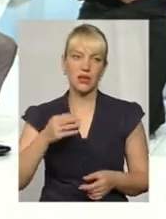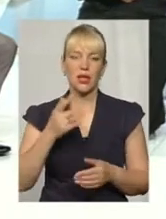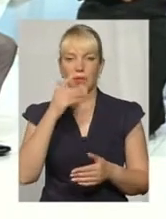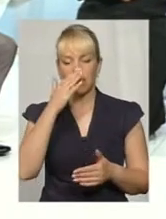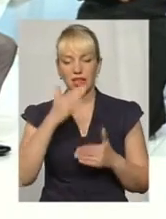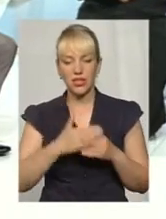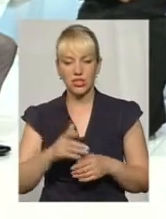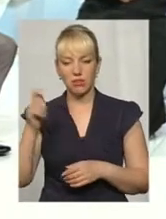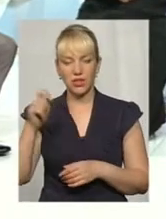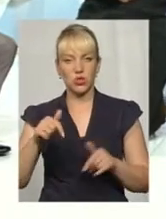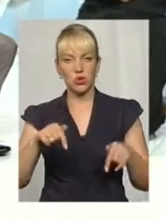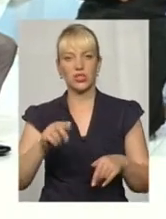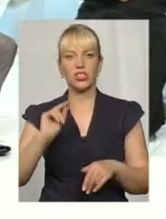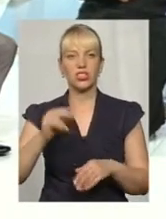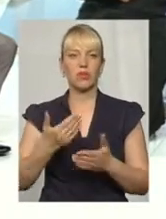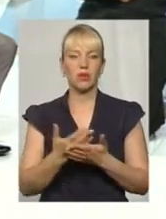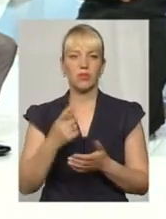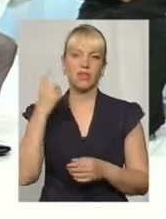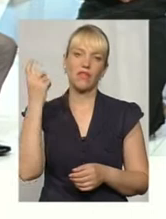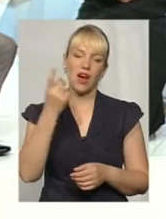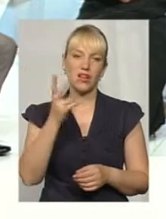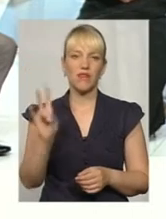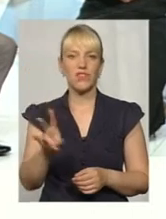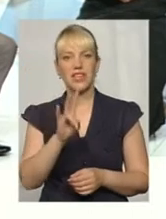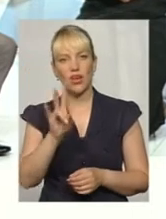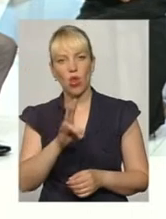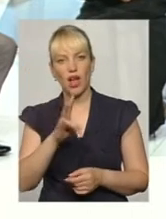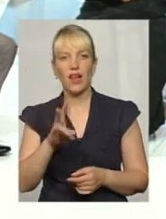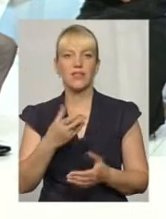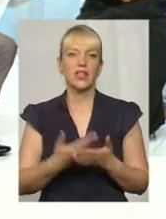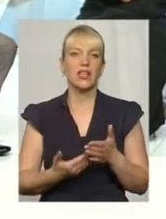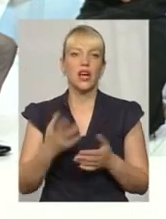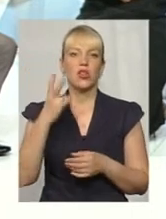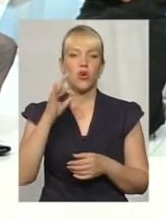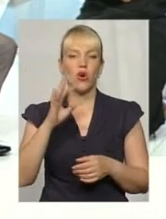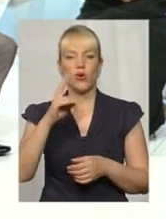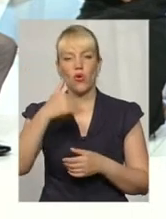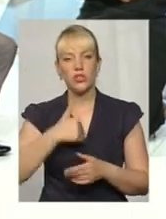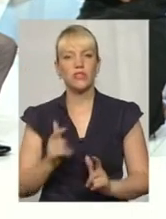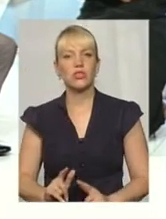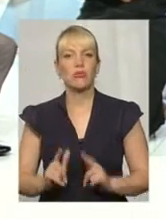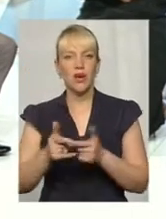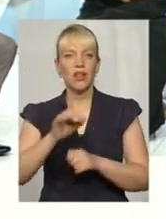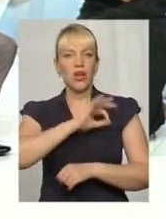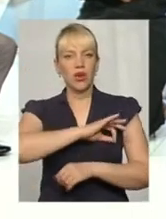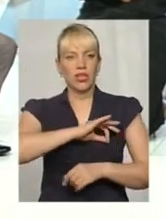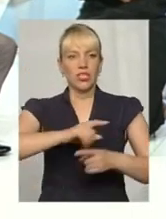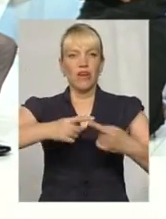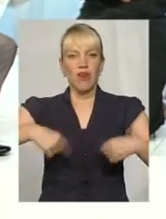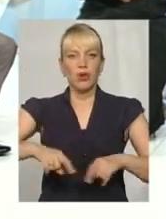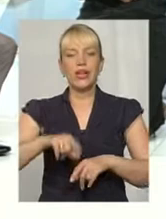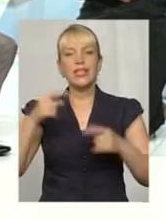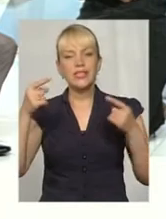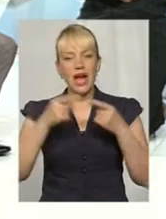їхати в Харків, до прикладу, чи в Миколаїв, але хоче вступати він на юридичний факультет саме там.